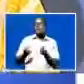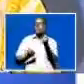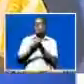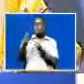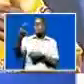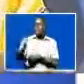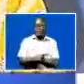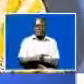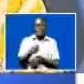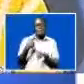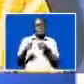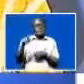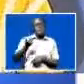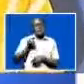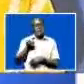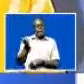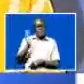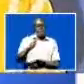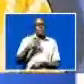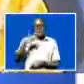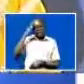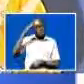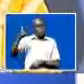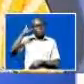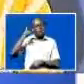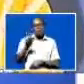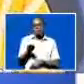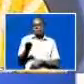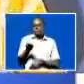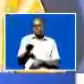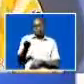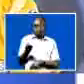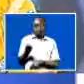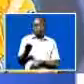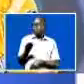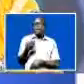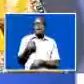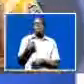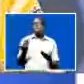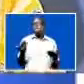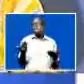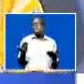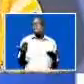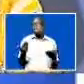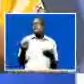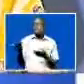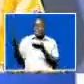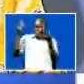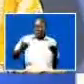mwezi. Mwanangu ankuja, najua simu yake ni ile kabambe. Mm-hmm. Ukiwa hakuna stima ni wa sheta. Naam. Ankuletea simu